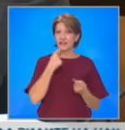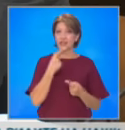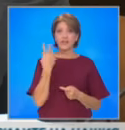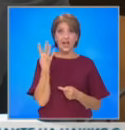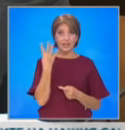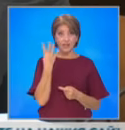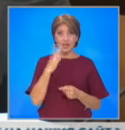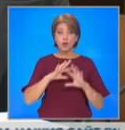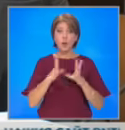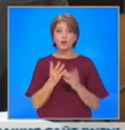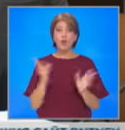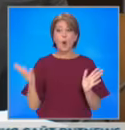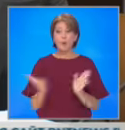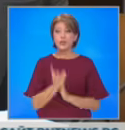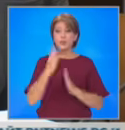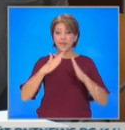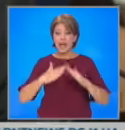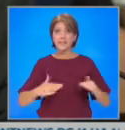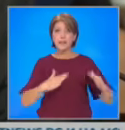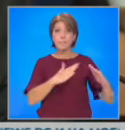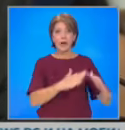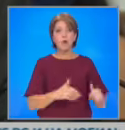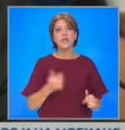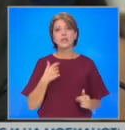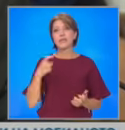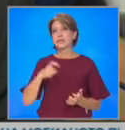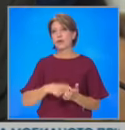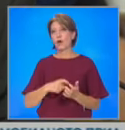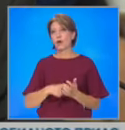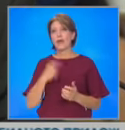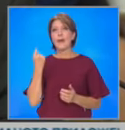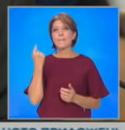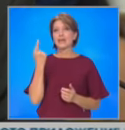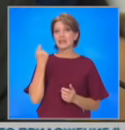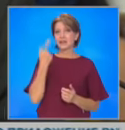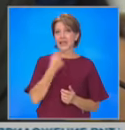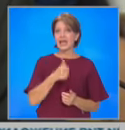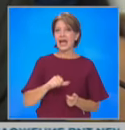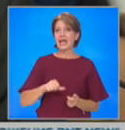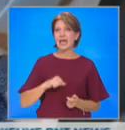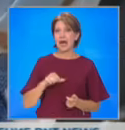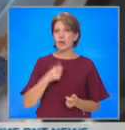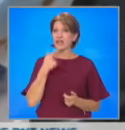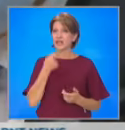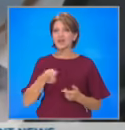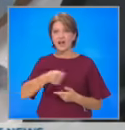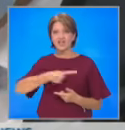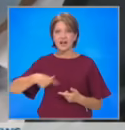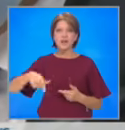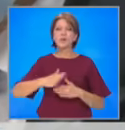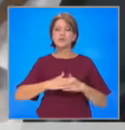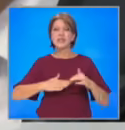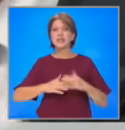общо 18 обекта в Росенец са законни. Председателят на комисията Калоян Янков заяви, че в района се е строяло незаконно